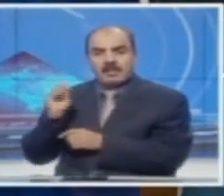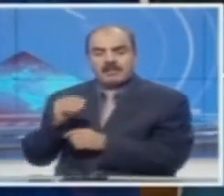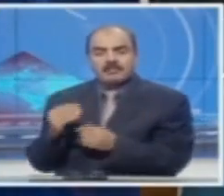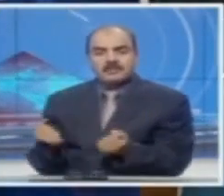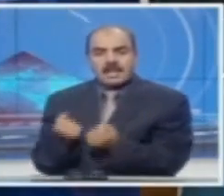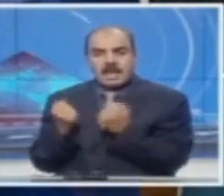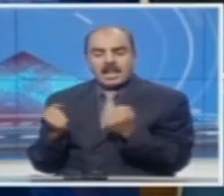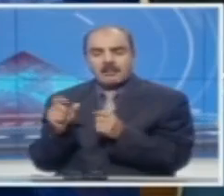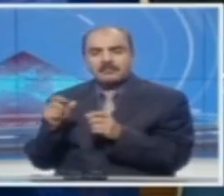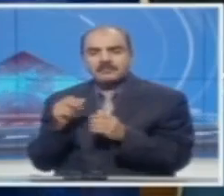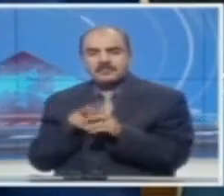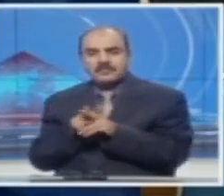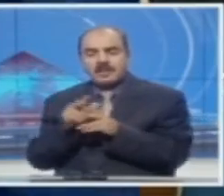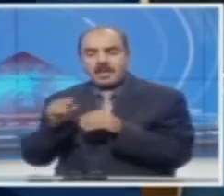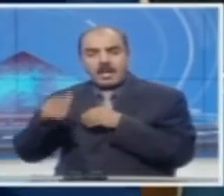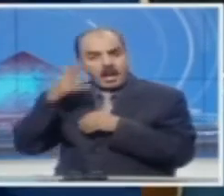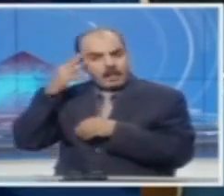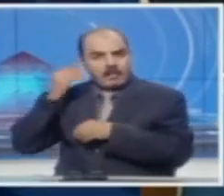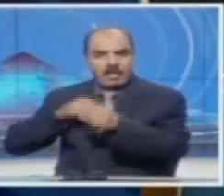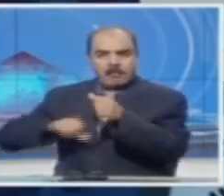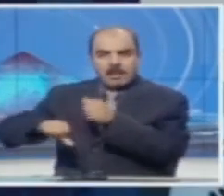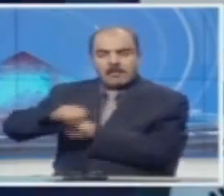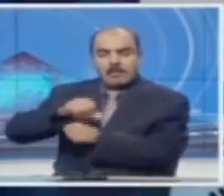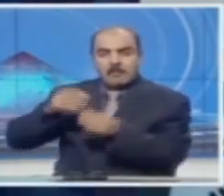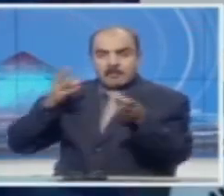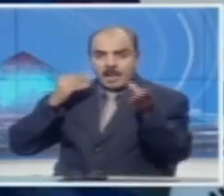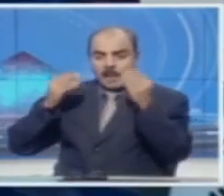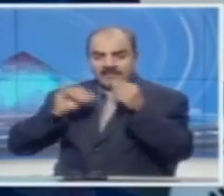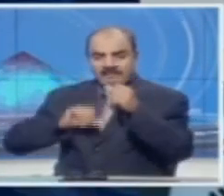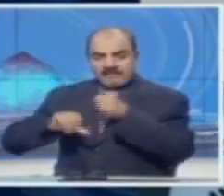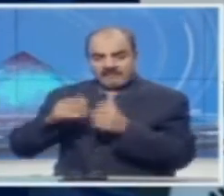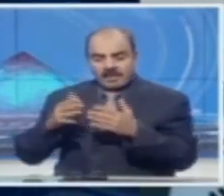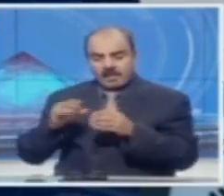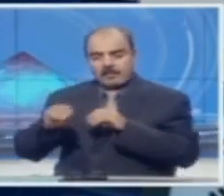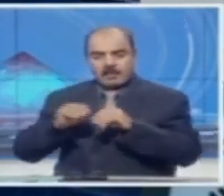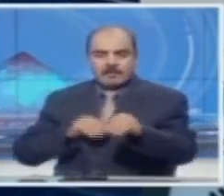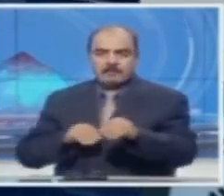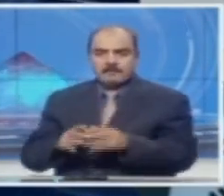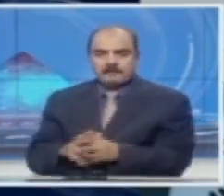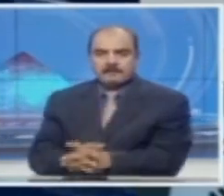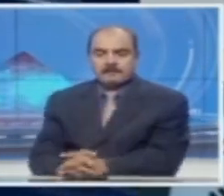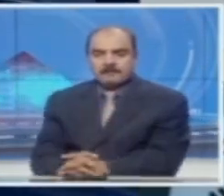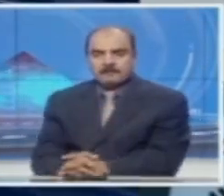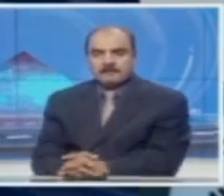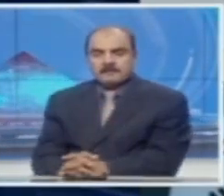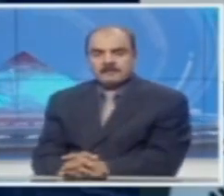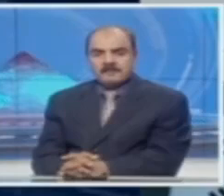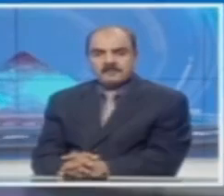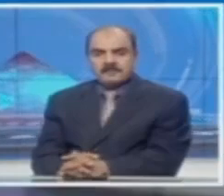القدرات والتدريب وتبادل الخبرات والمعلومات في مجال التنمية المحلية.